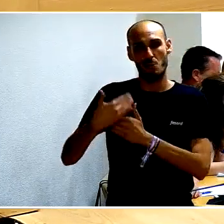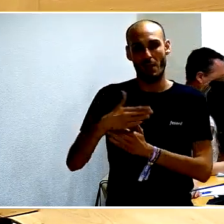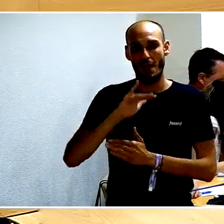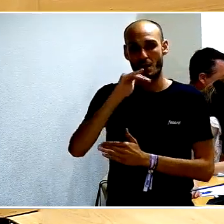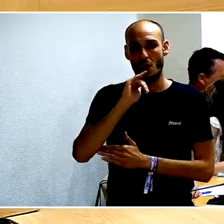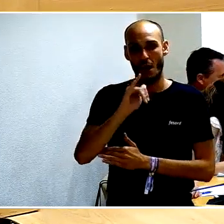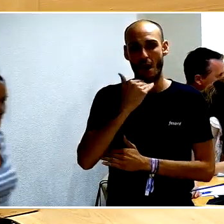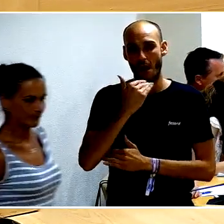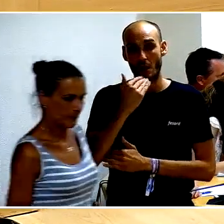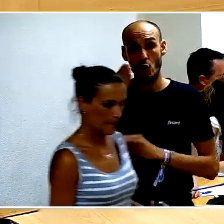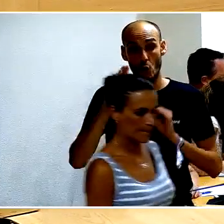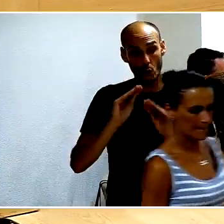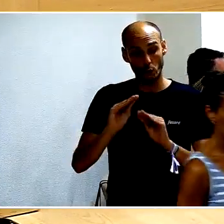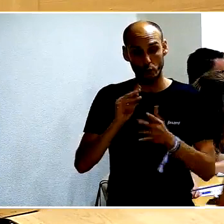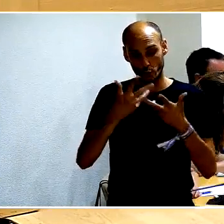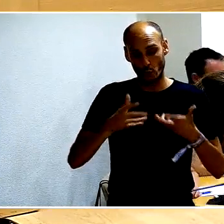escrit que va llegir.